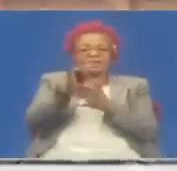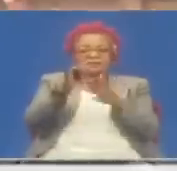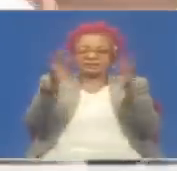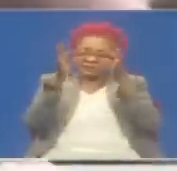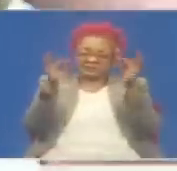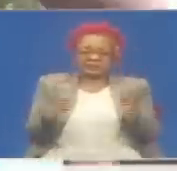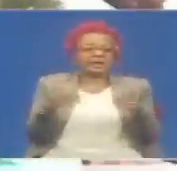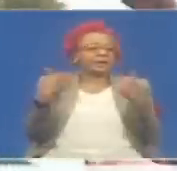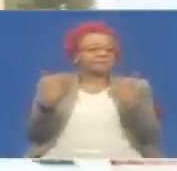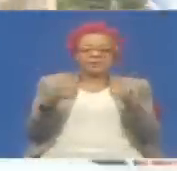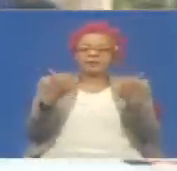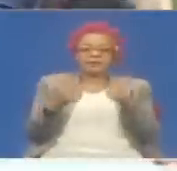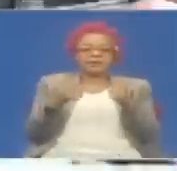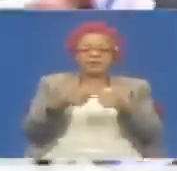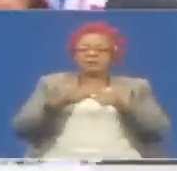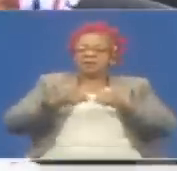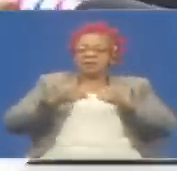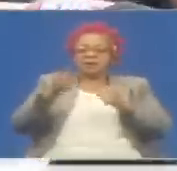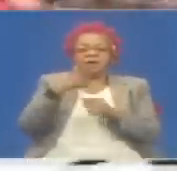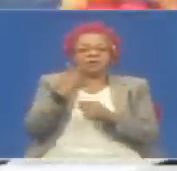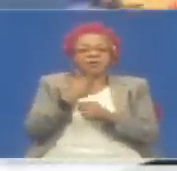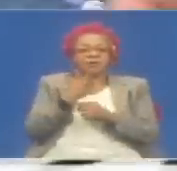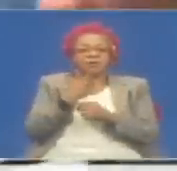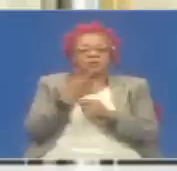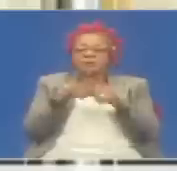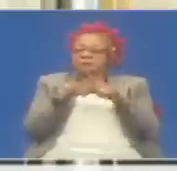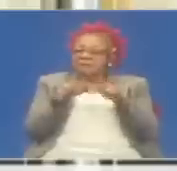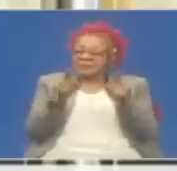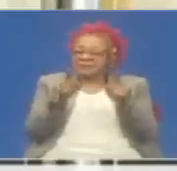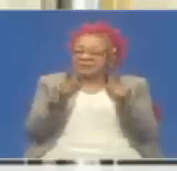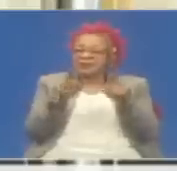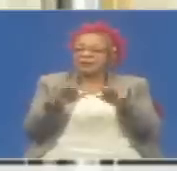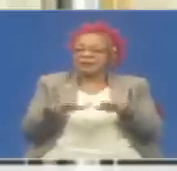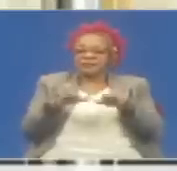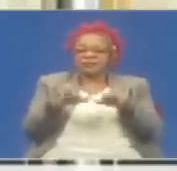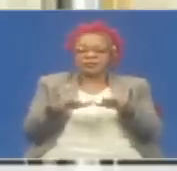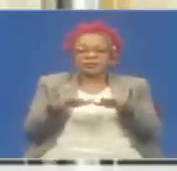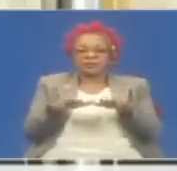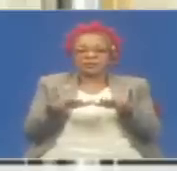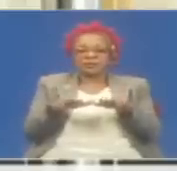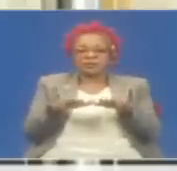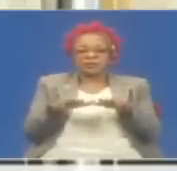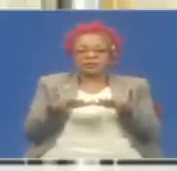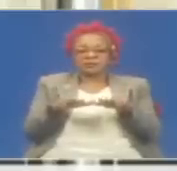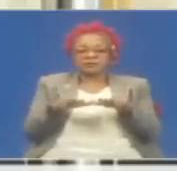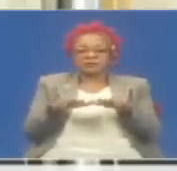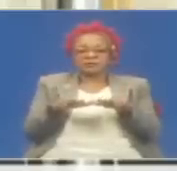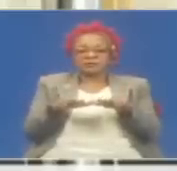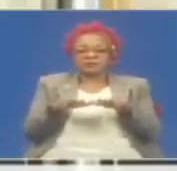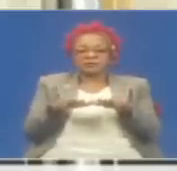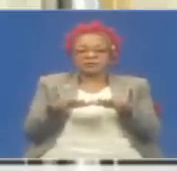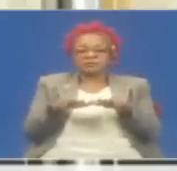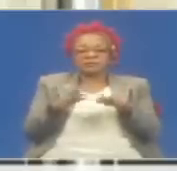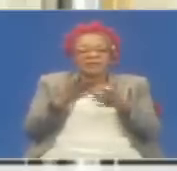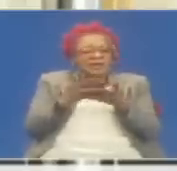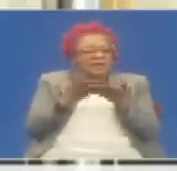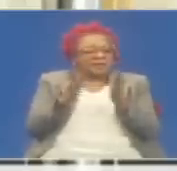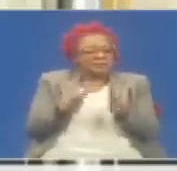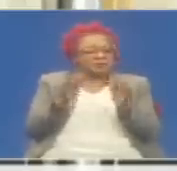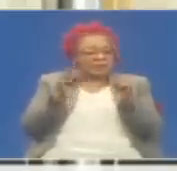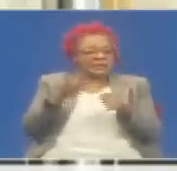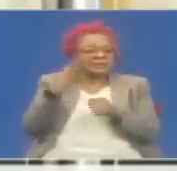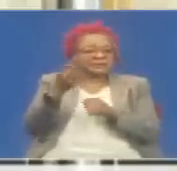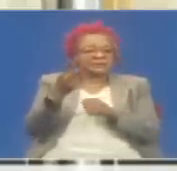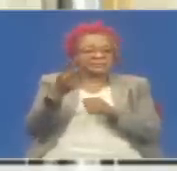haujafikiwa kuwa mbabe ni nani. Lakini kuna tahadhari. Anybody can see the early coquetry that Ndindi Nyoro